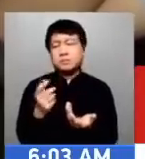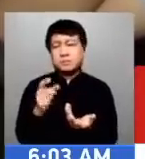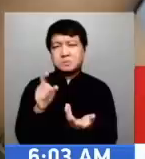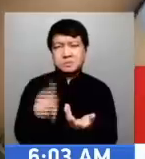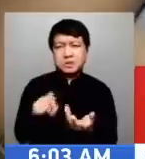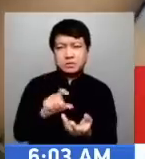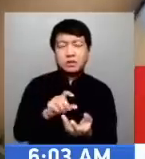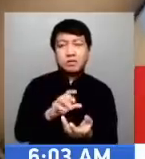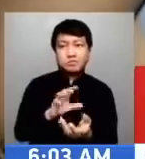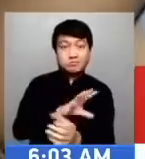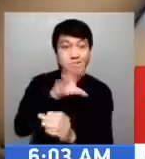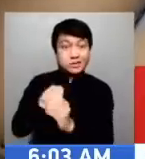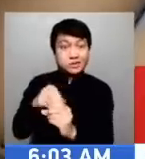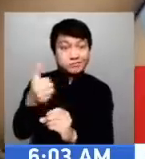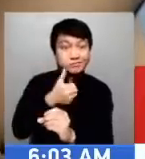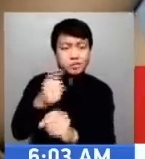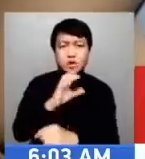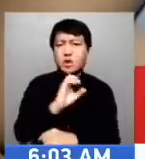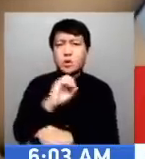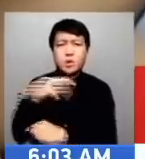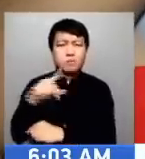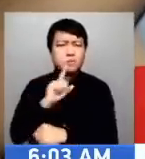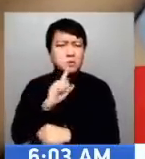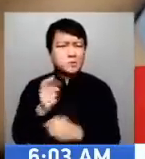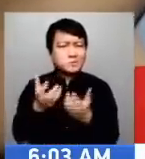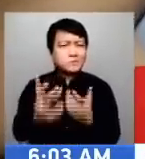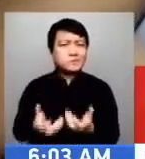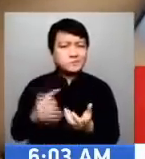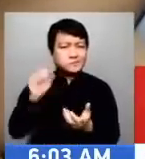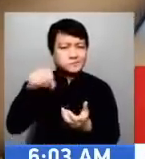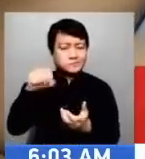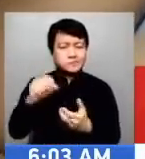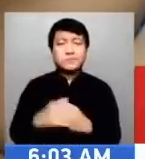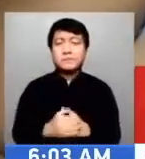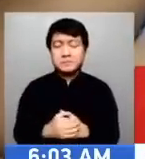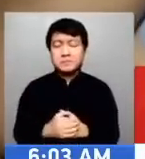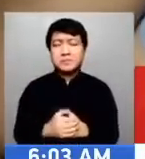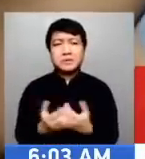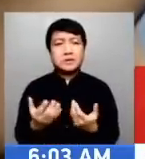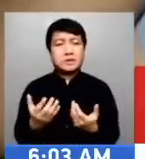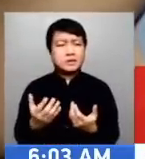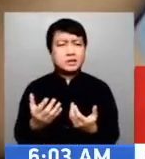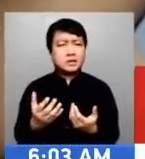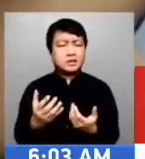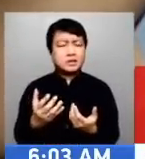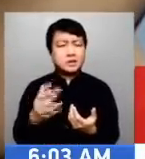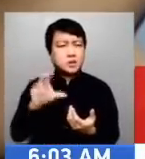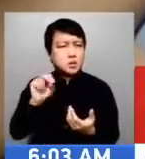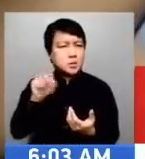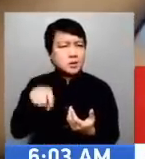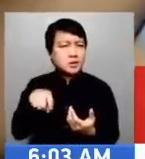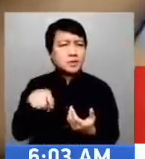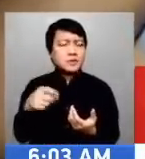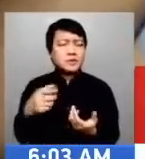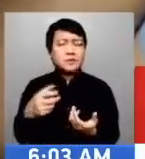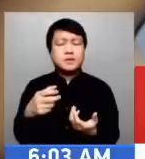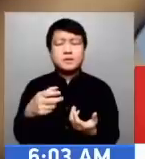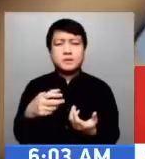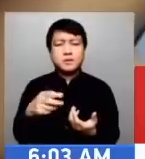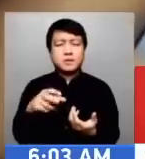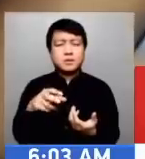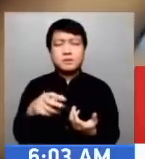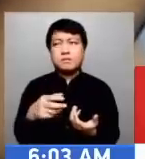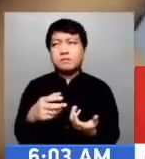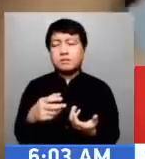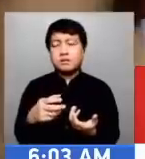kaya co-op. Eh, mabigat po yun kasi hindi naman nila kailangan bibigyan ng, hindi nila mabigyan kaagad ng ano